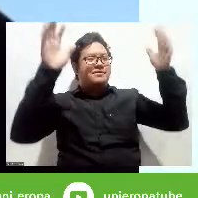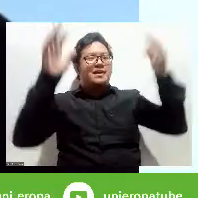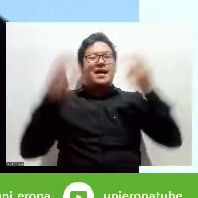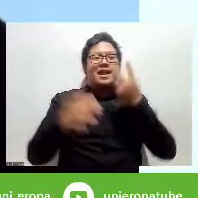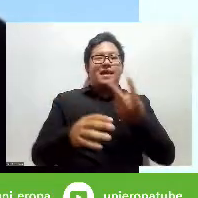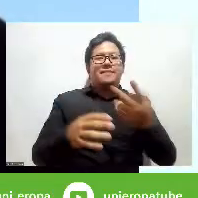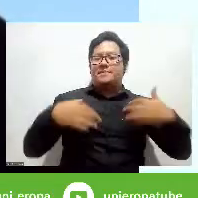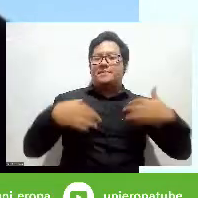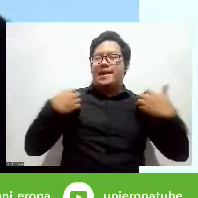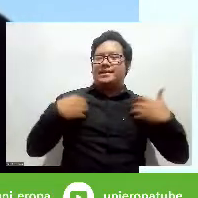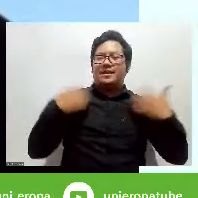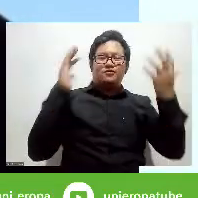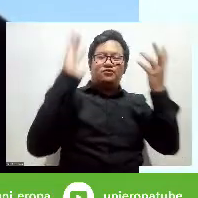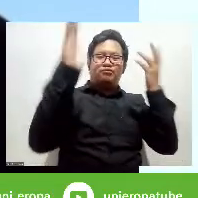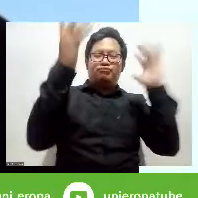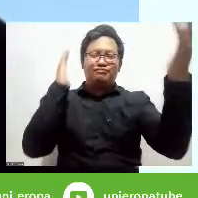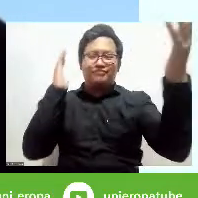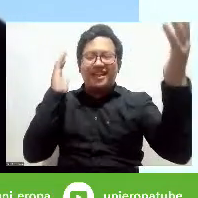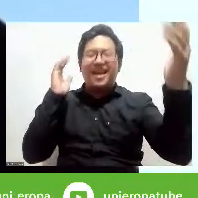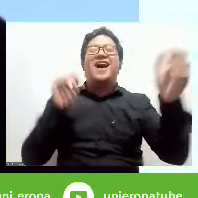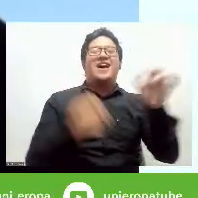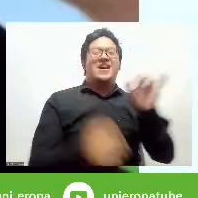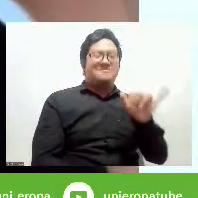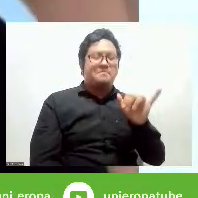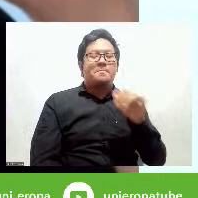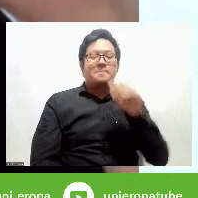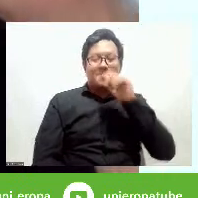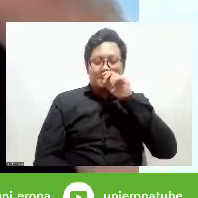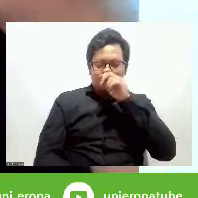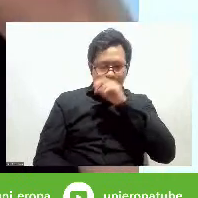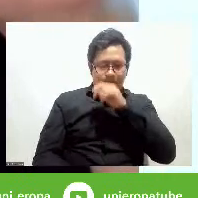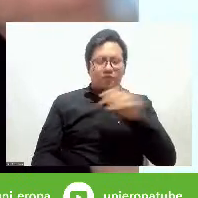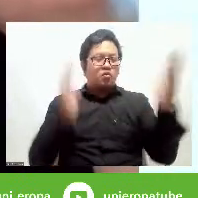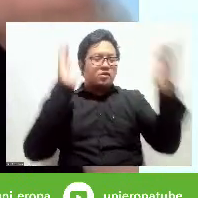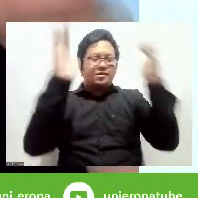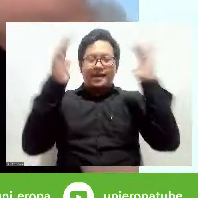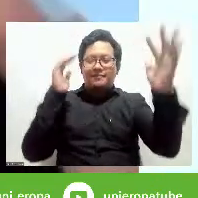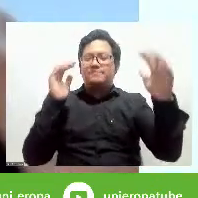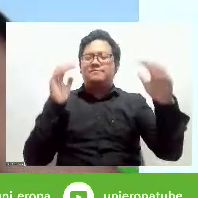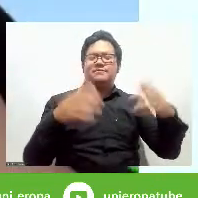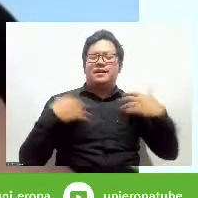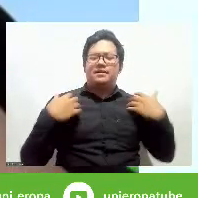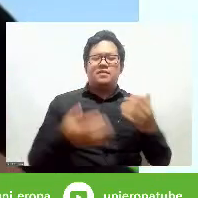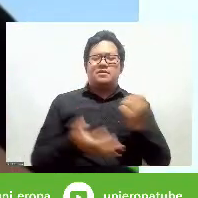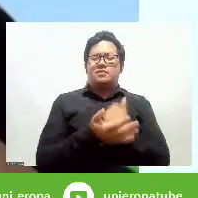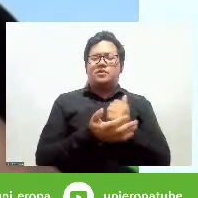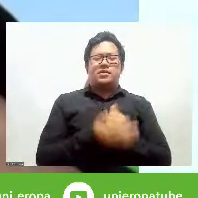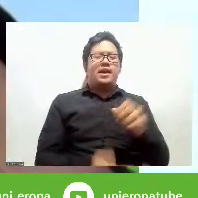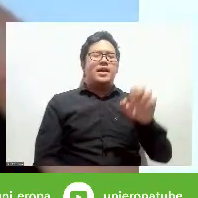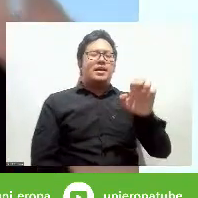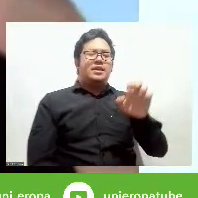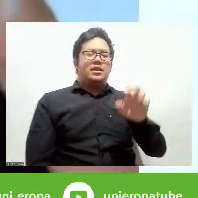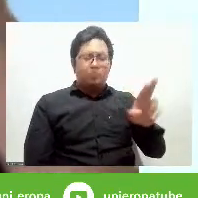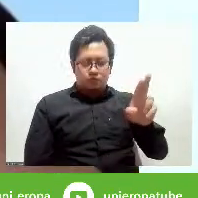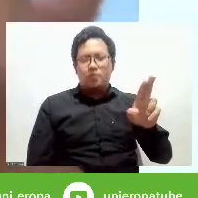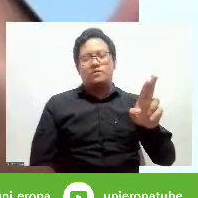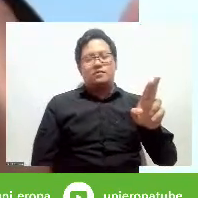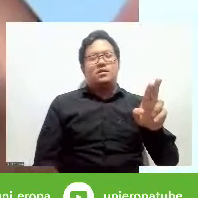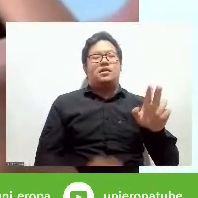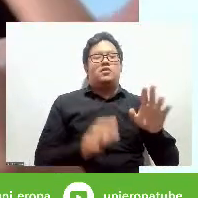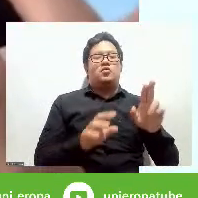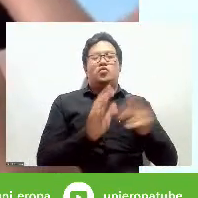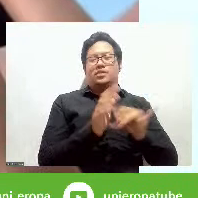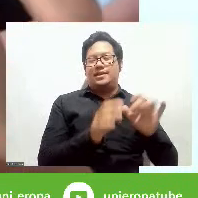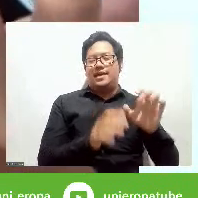hutan nih oke oleh jadi ternyata sebenarnya eh Munich pernah Sumatera dan disitu dia